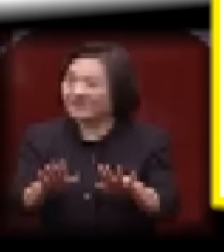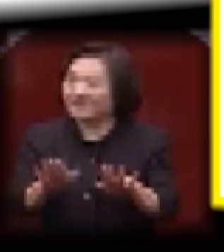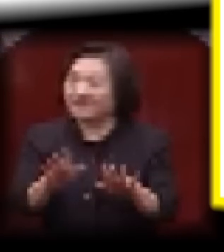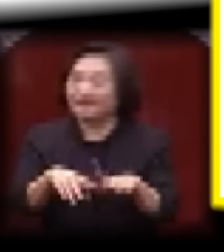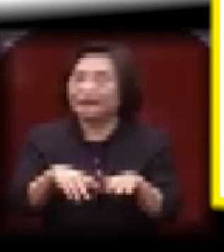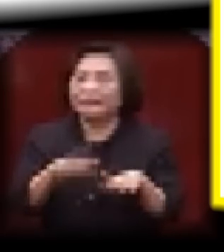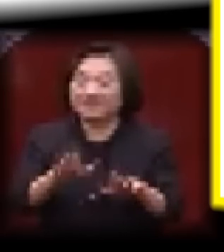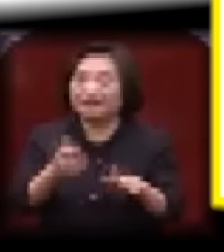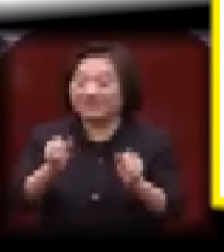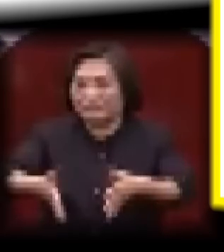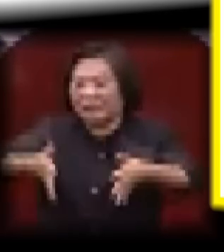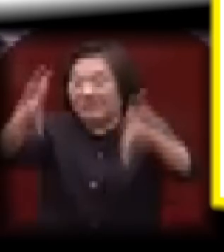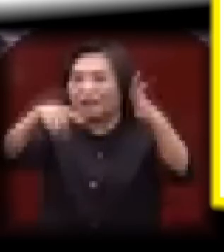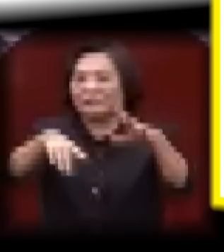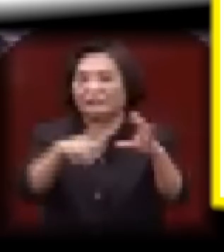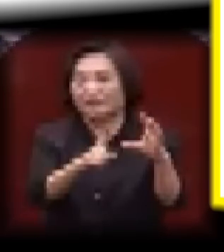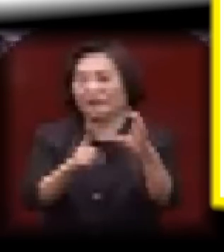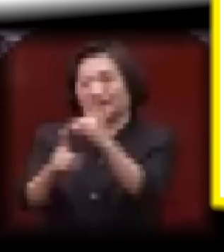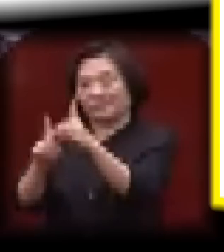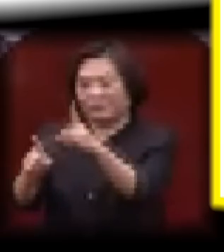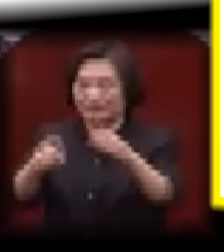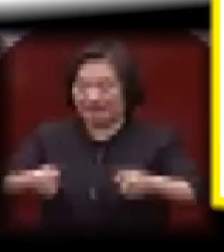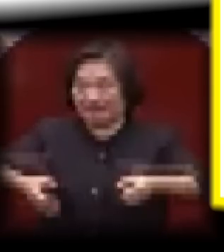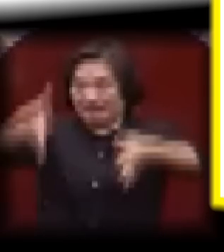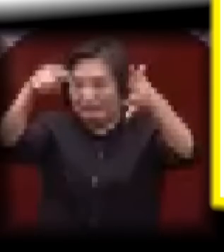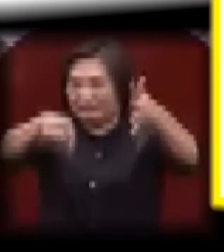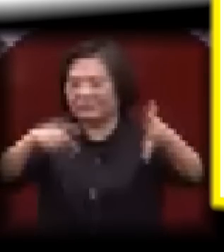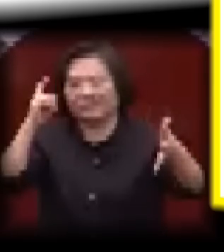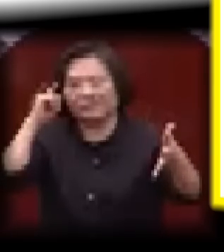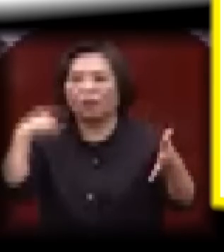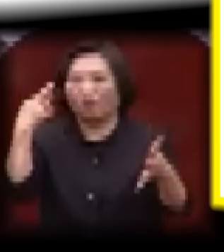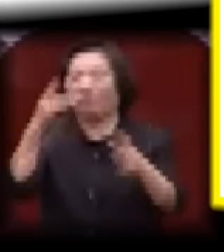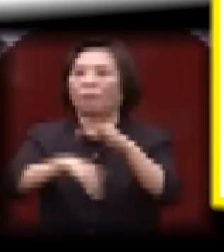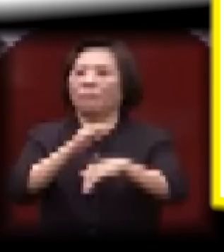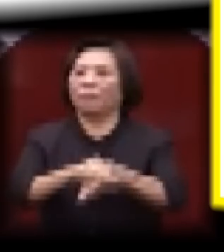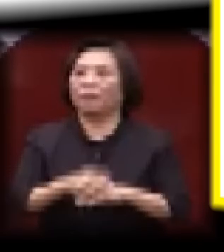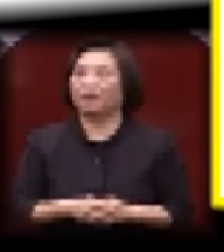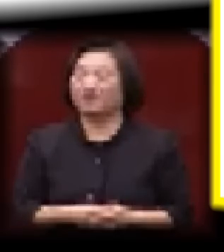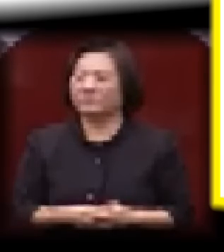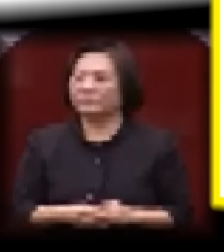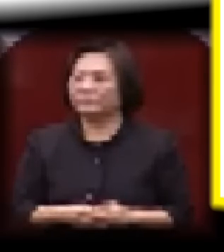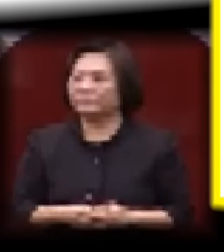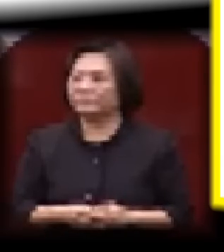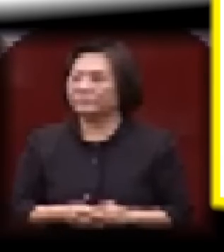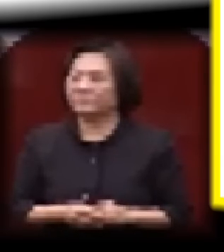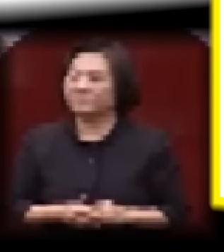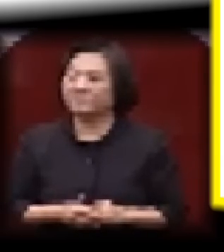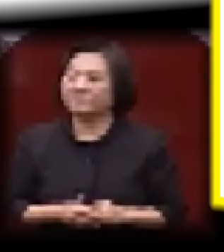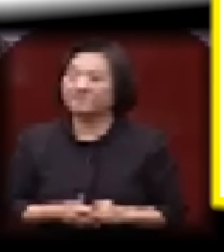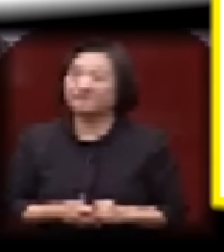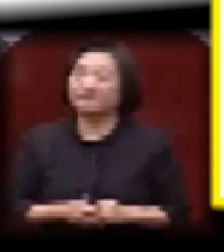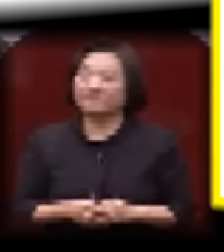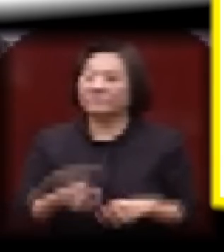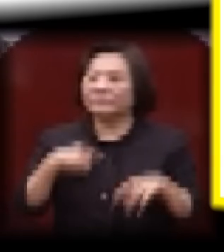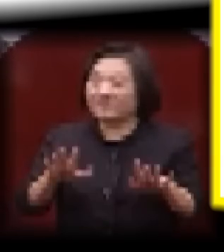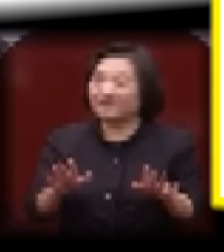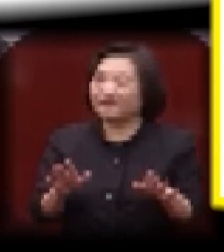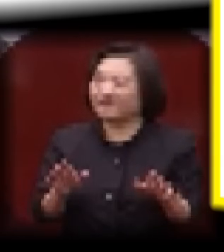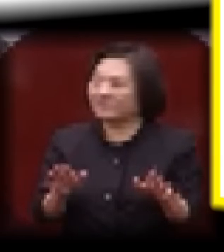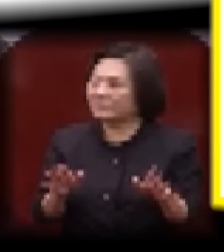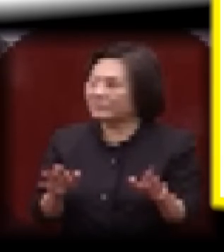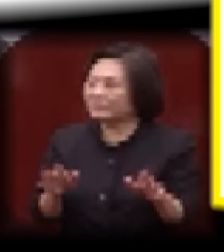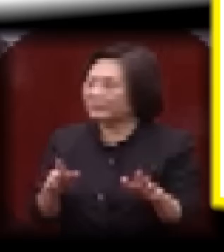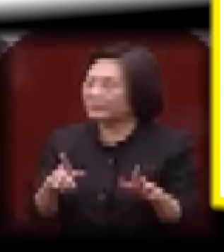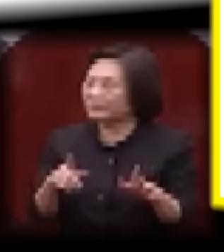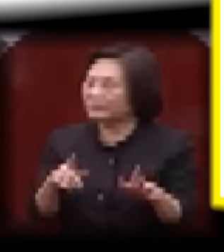双子星是相当成功的，那第一果菜市场、余市场目前也正在适用当中。那最后我们这